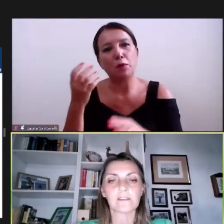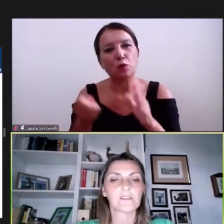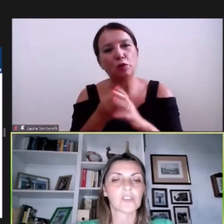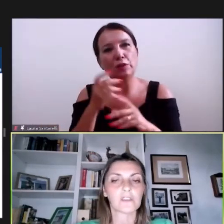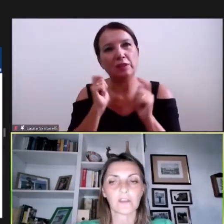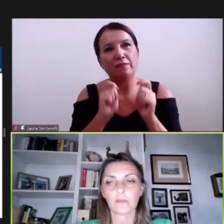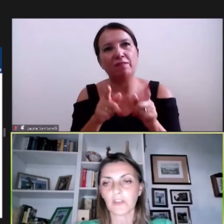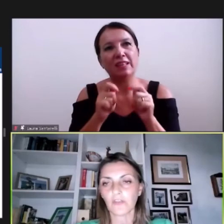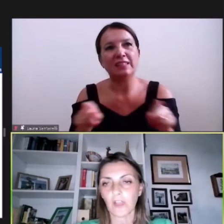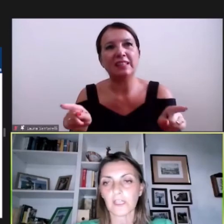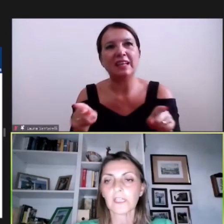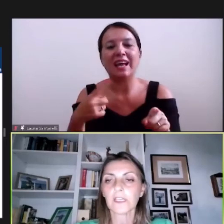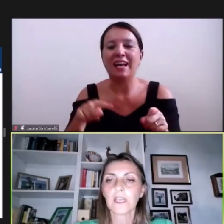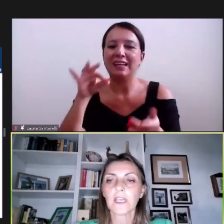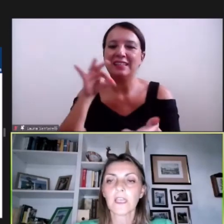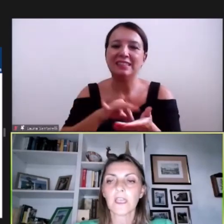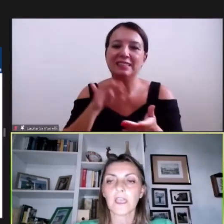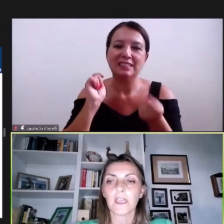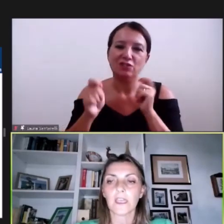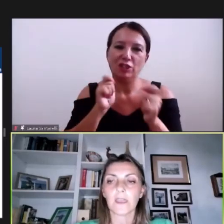negli stessi centri commerciali.